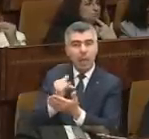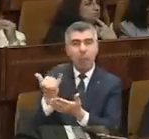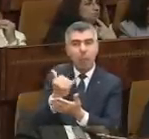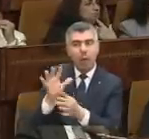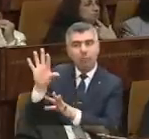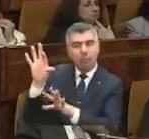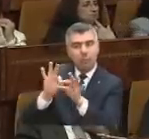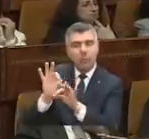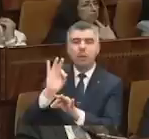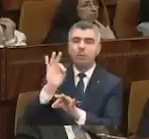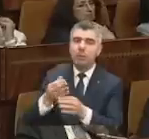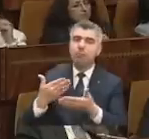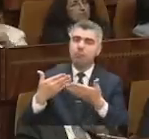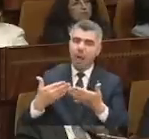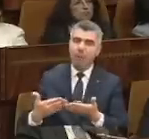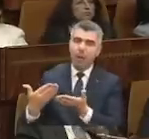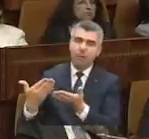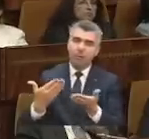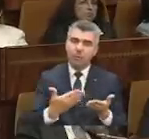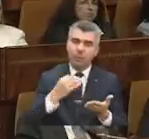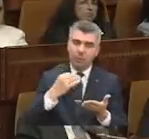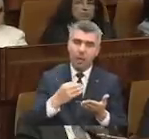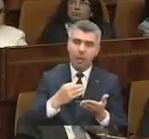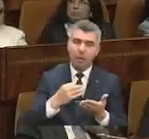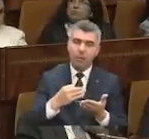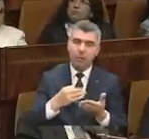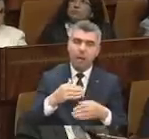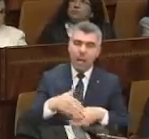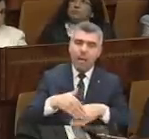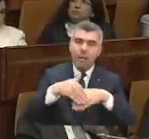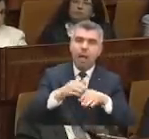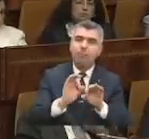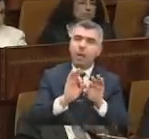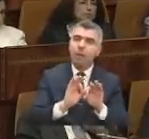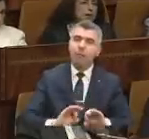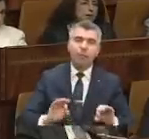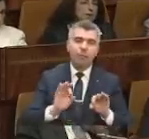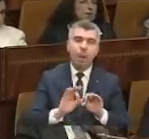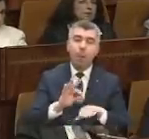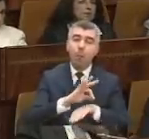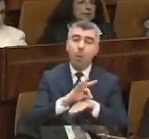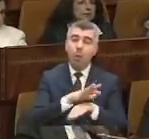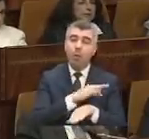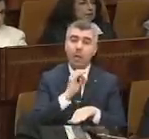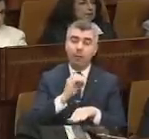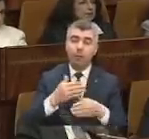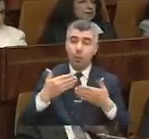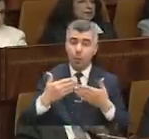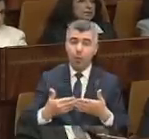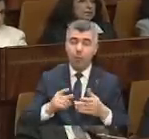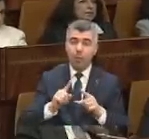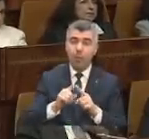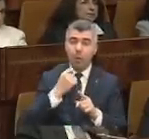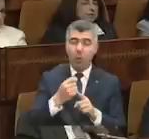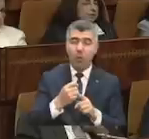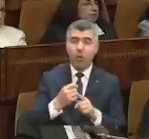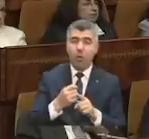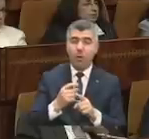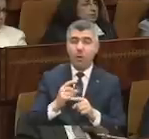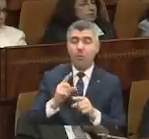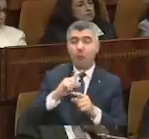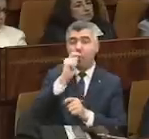مرحبا الى كنا غادي نبقى اليوم جماعه المحليه ما يمكنش موظف اليوم السيد الوزير كيشد 12000 درهم